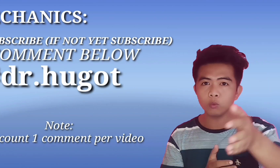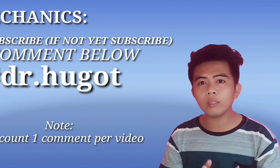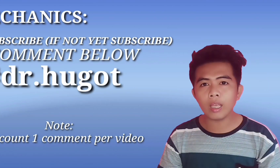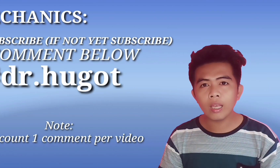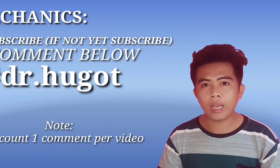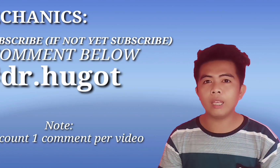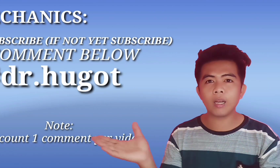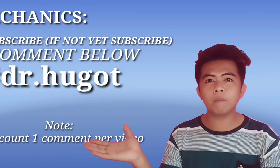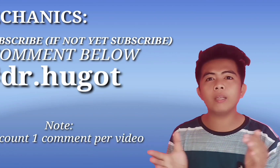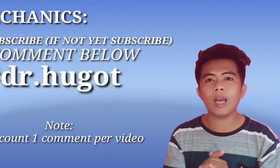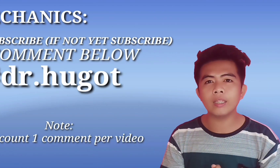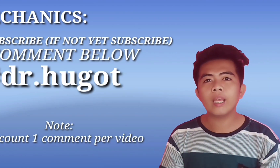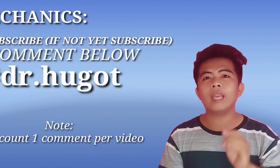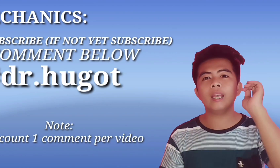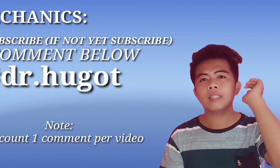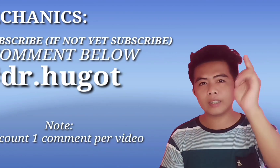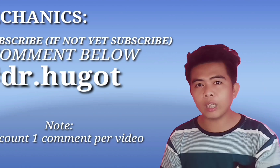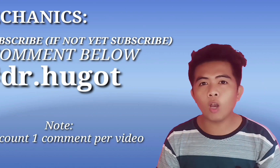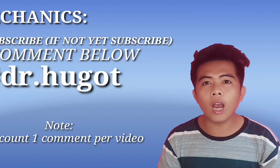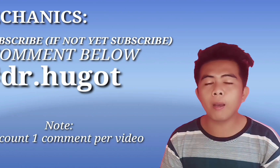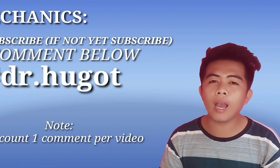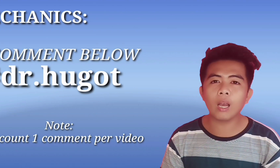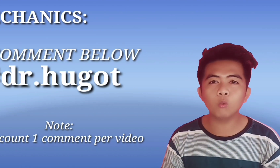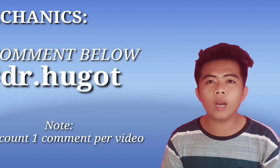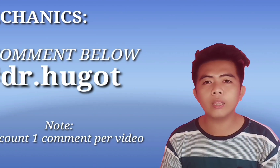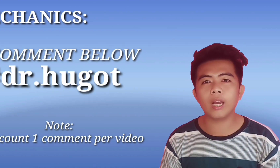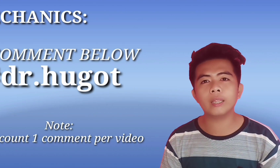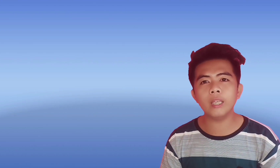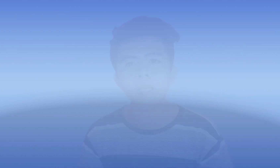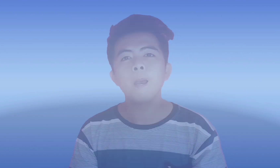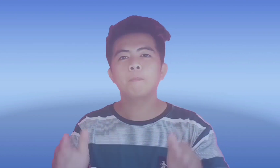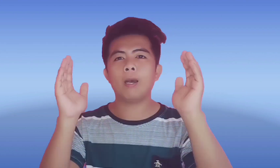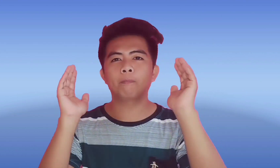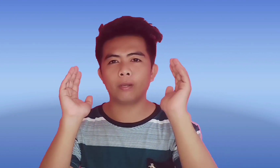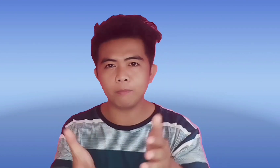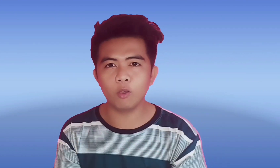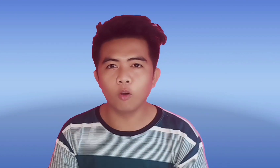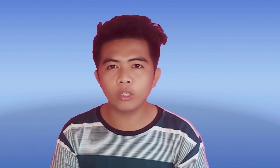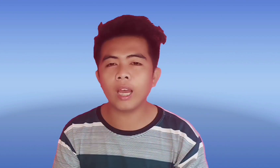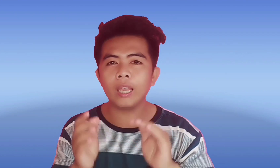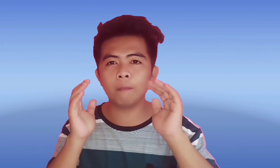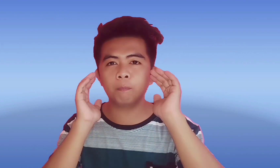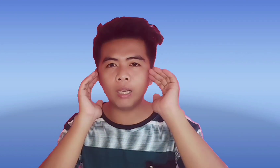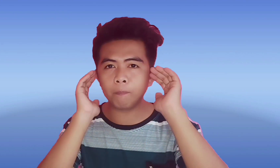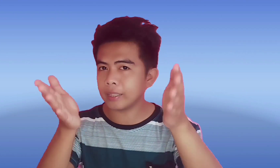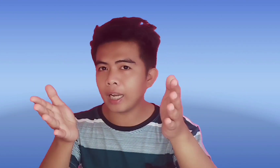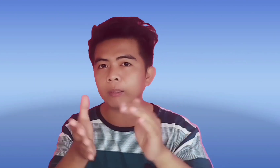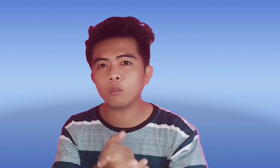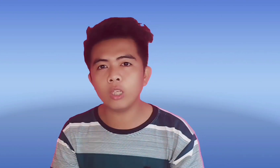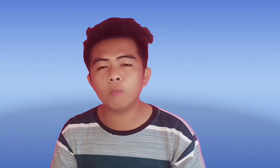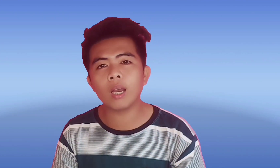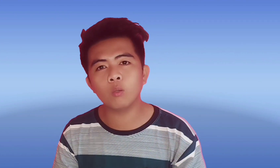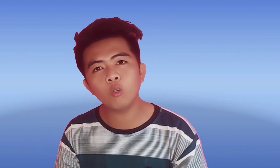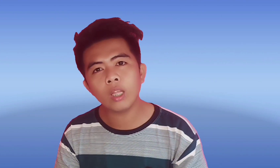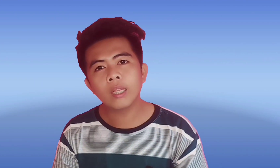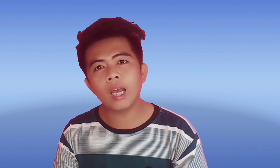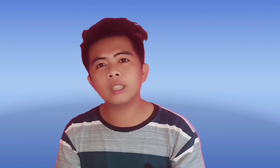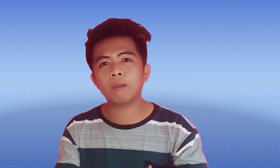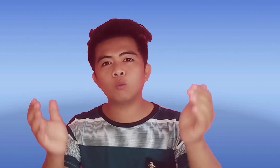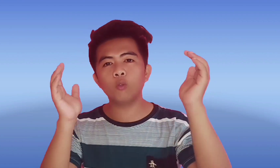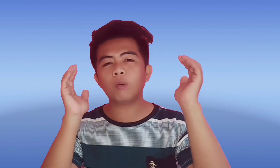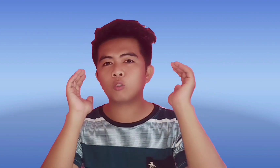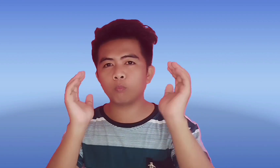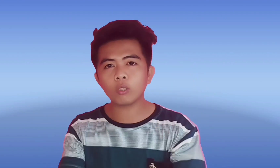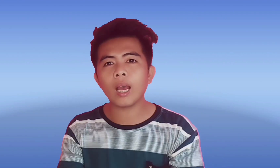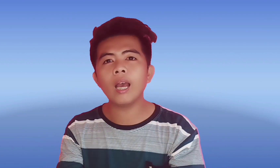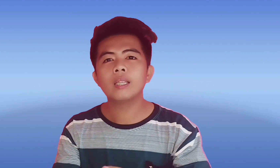kung nasa inyo swerte, ay marami pa yan, kayo ang makakakuha ng ating pa-premyo. Yan ay bilang pasasalamat ko sa inyo mga kahugot dahil